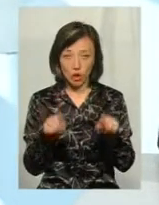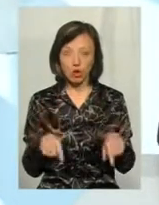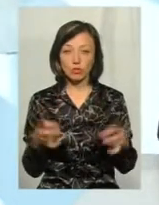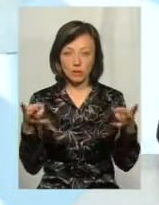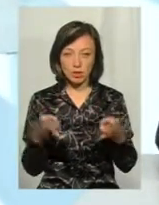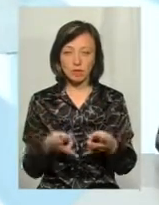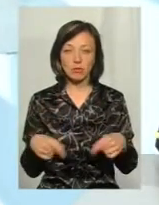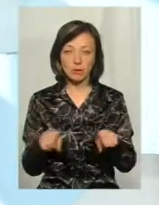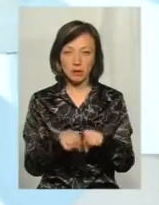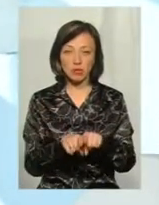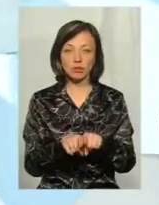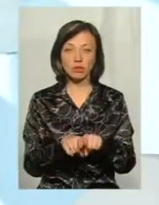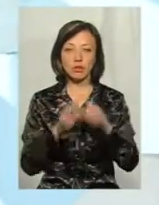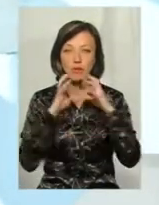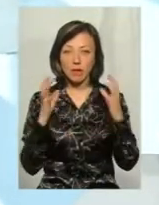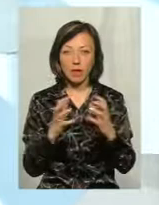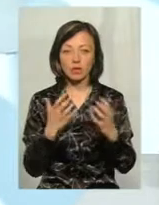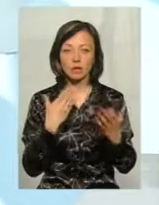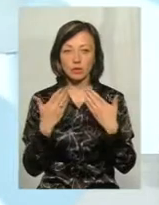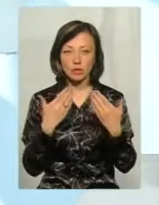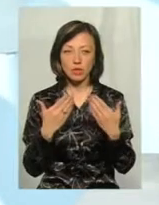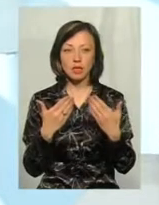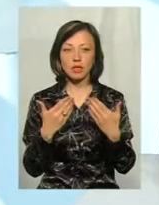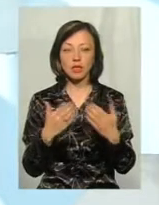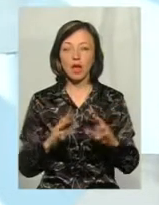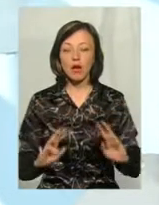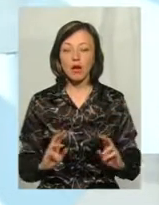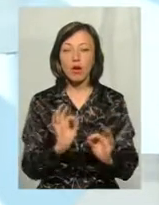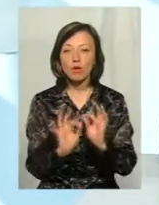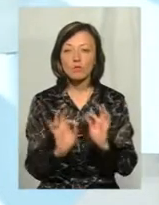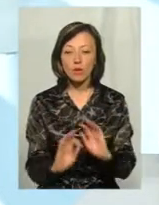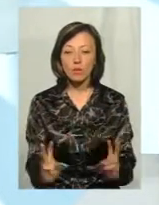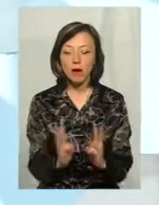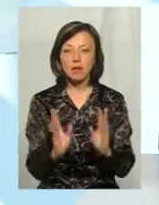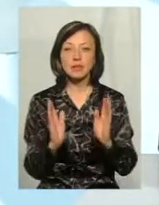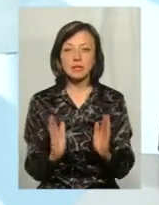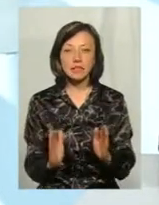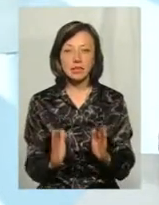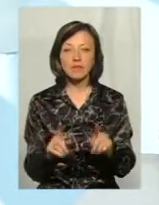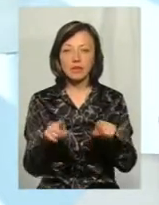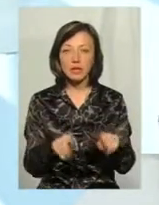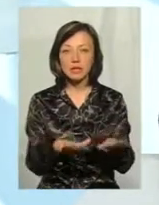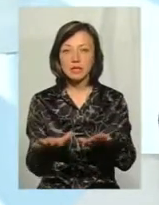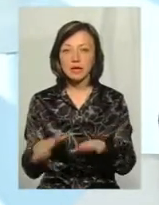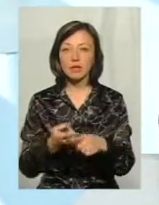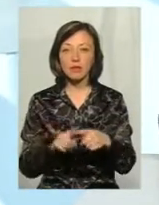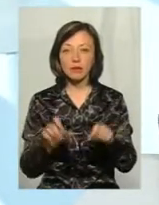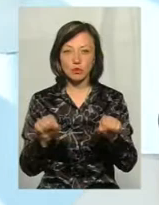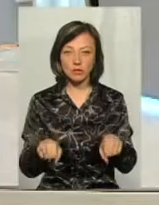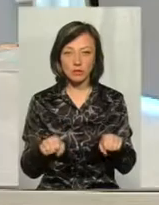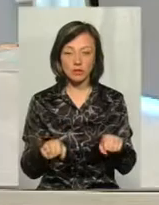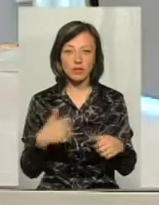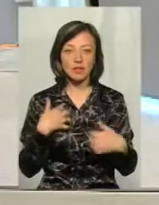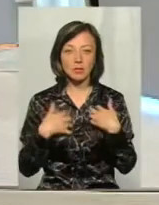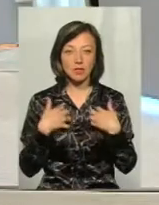треба, значить, бережно, значить, і розводити багаття тільки в тих місцях, де це можливо. Ви не поспішайте.